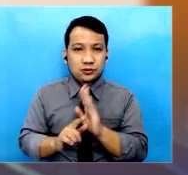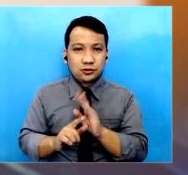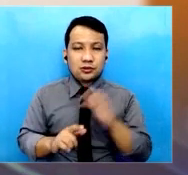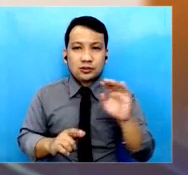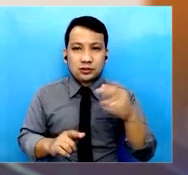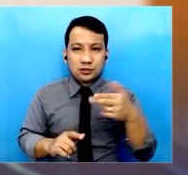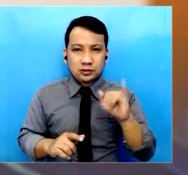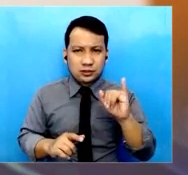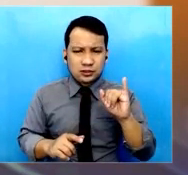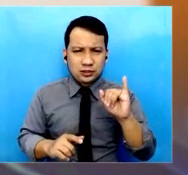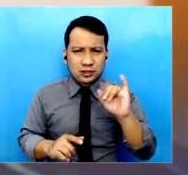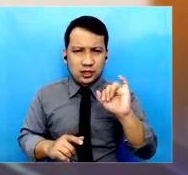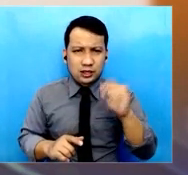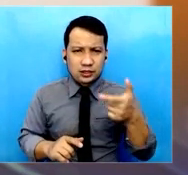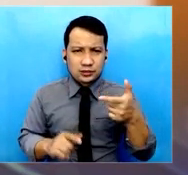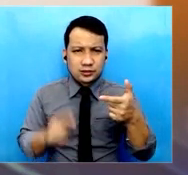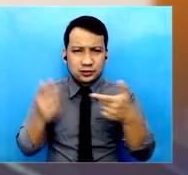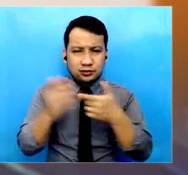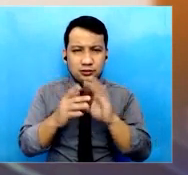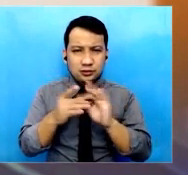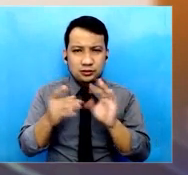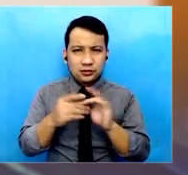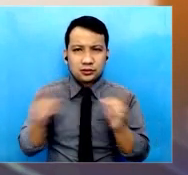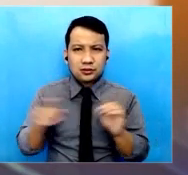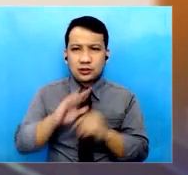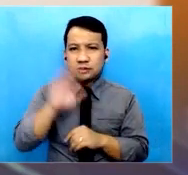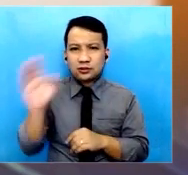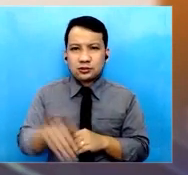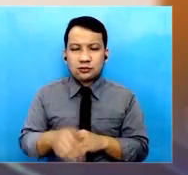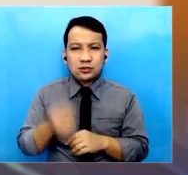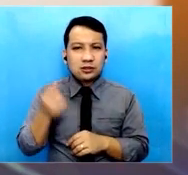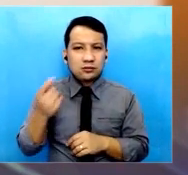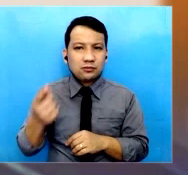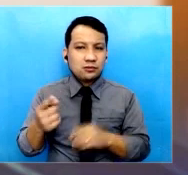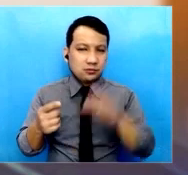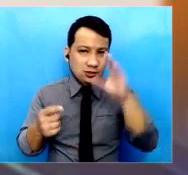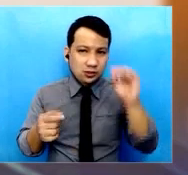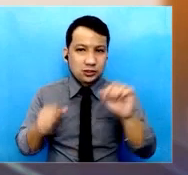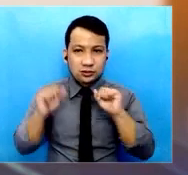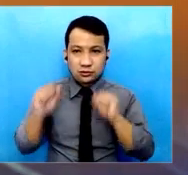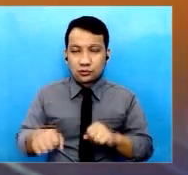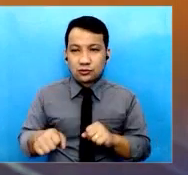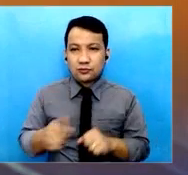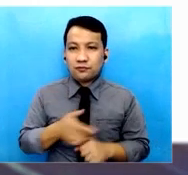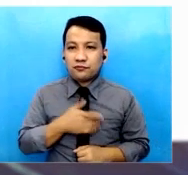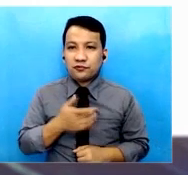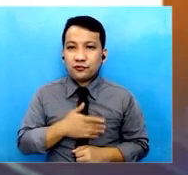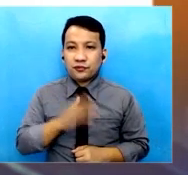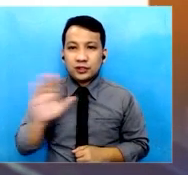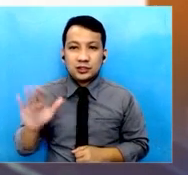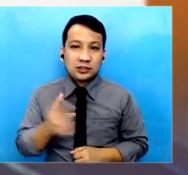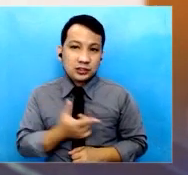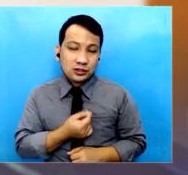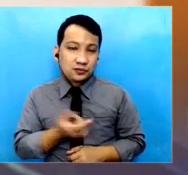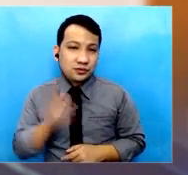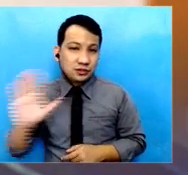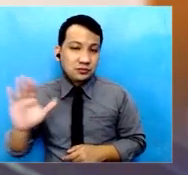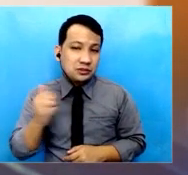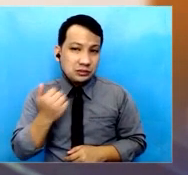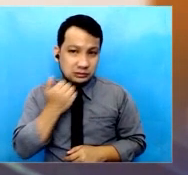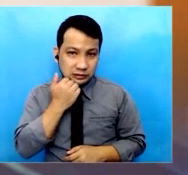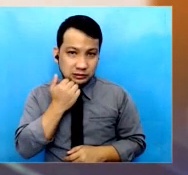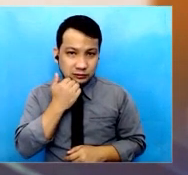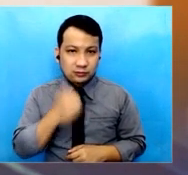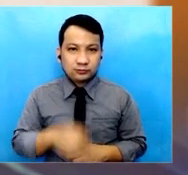ni Kylie. At may pa-quote pa na never underestimate a man's ability to make you feel guilty for his